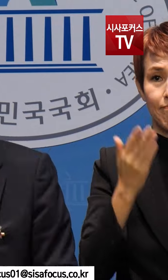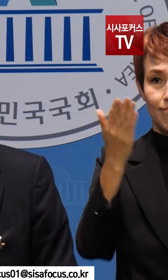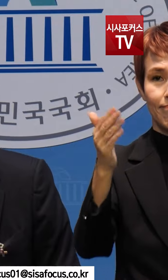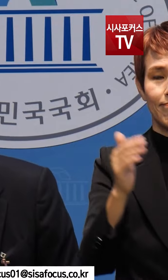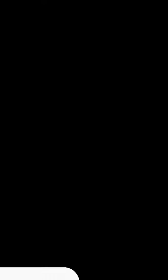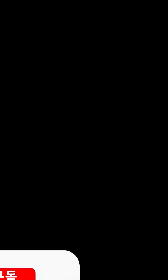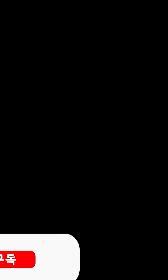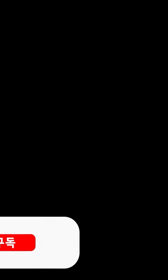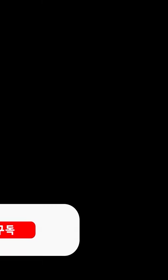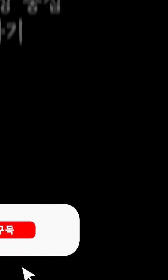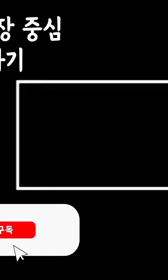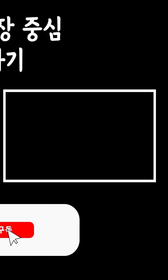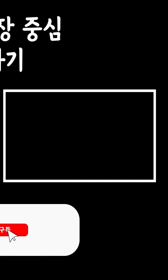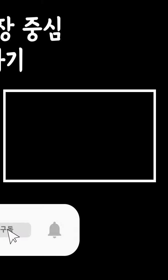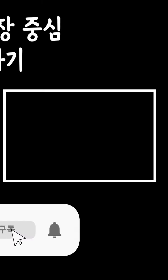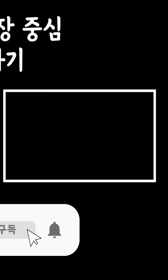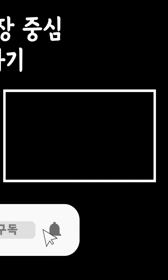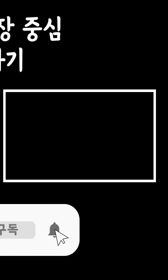합니다